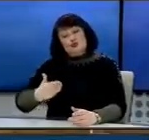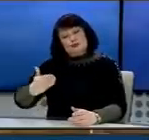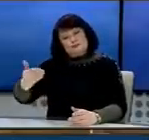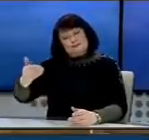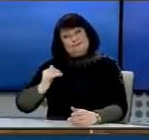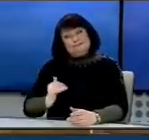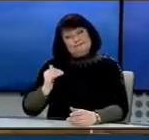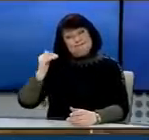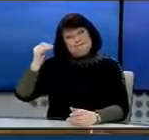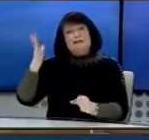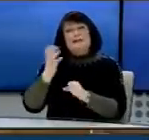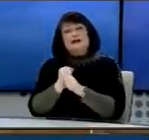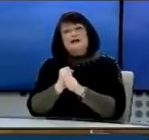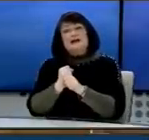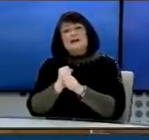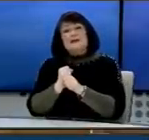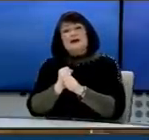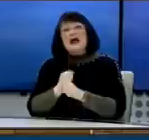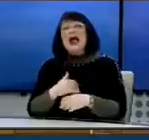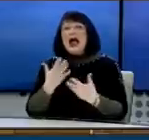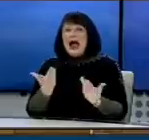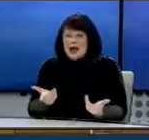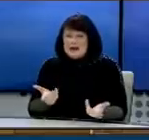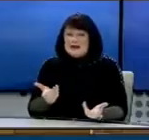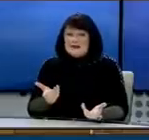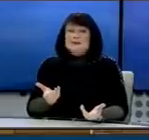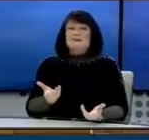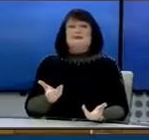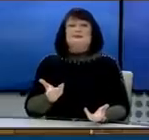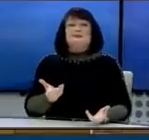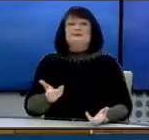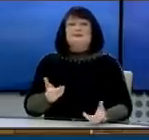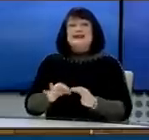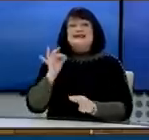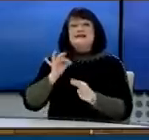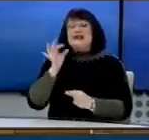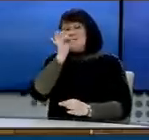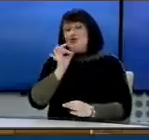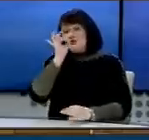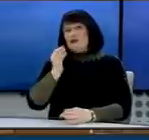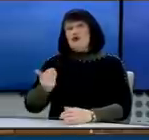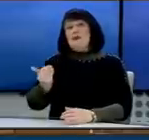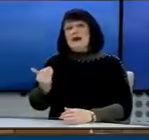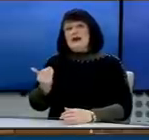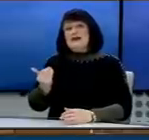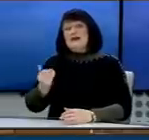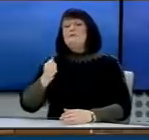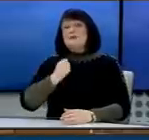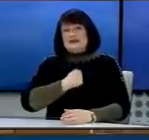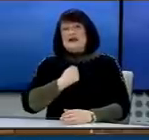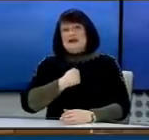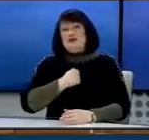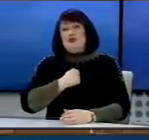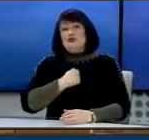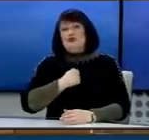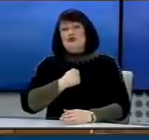να φτάσουμε, αν ήμασταν σε αυτό το ποσοστό το Σεπτέμβριο ή τον Οκτώβριο, πιστεύω ότι θα